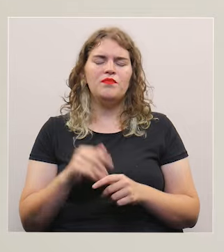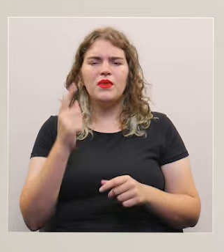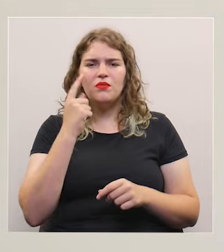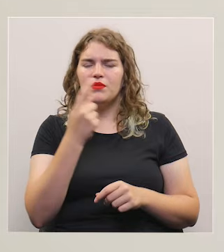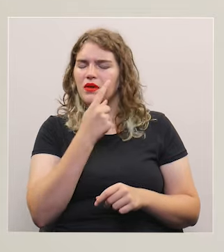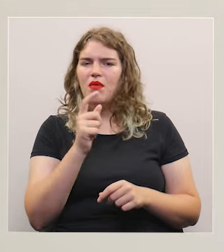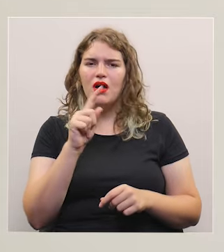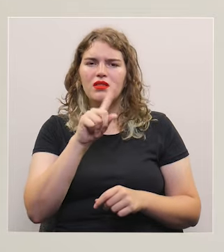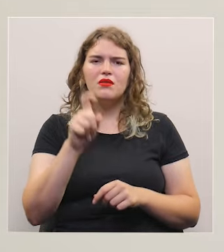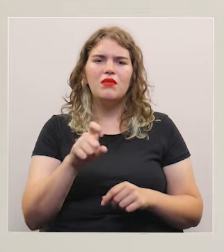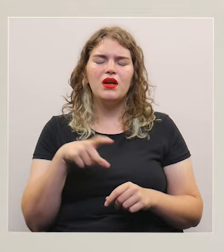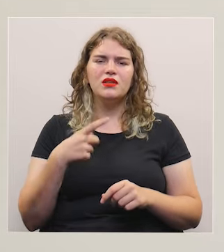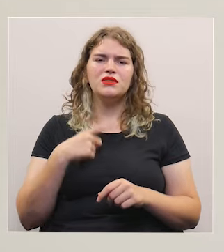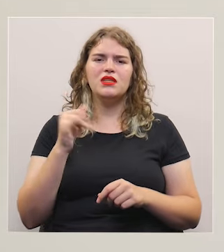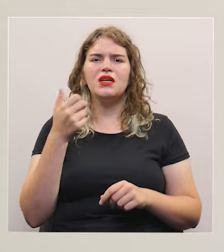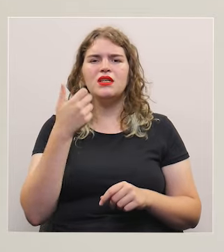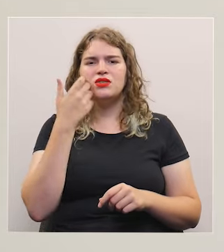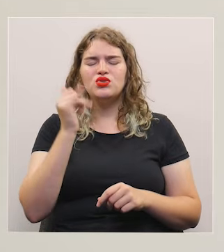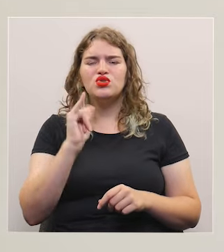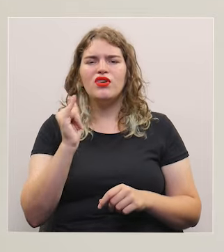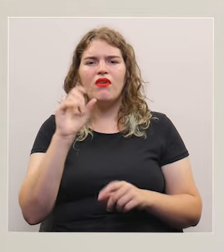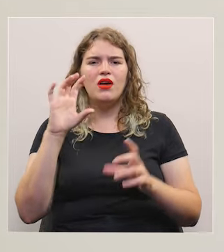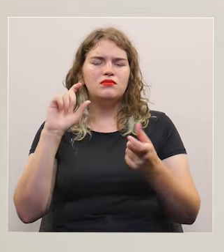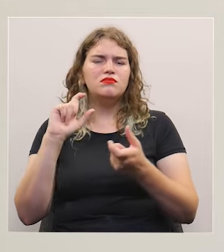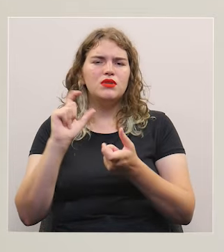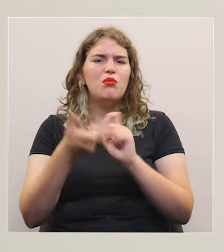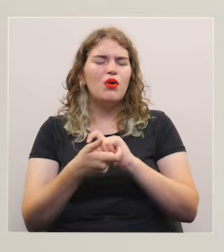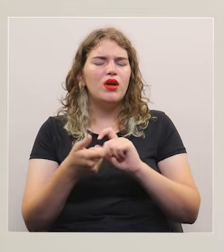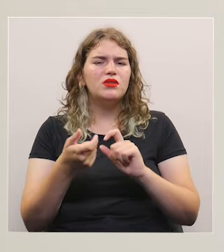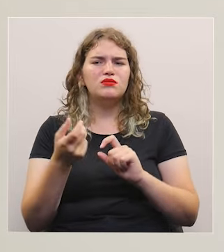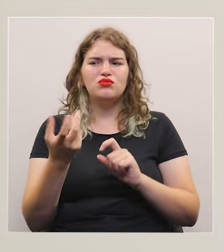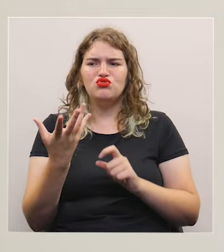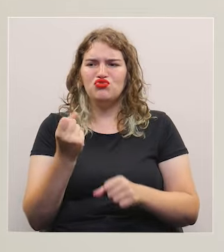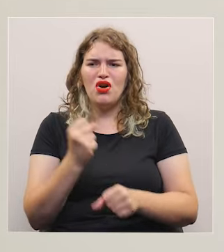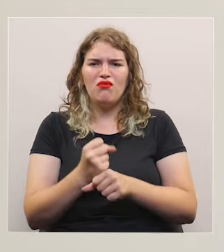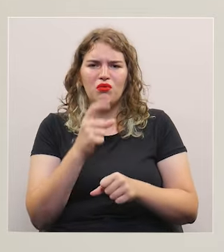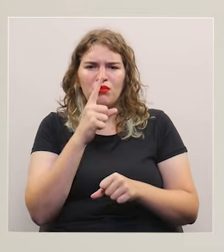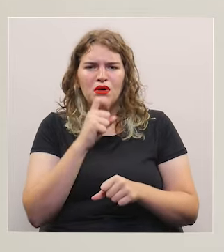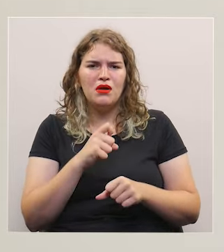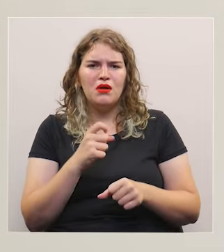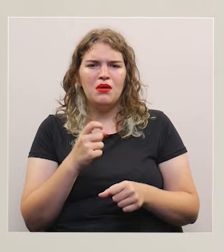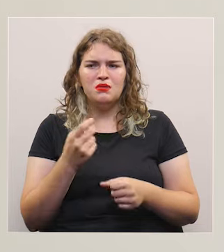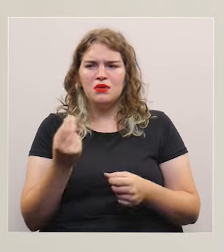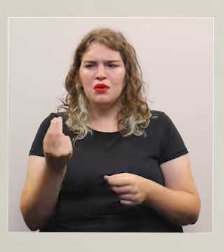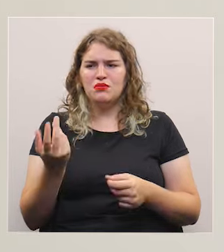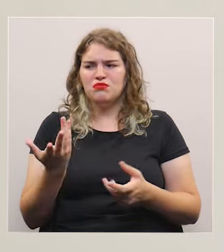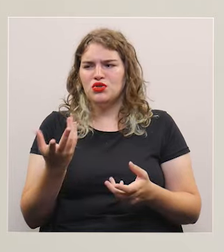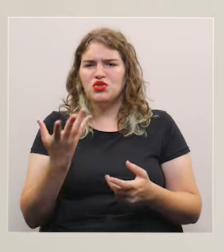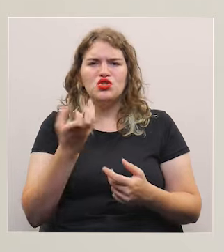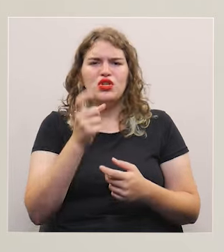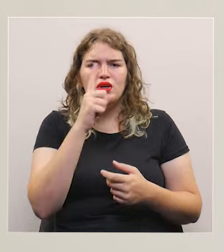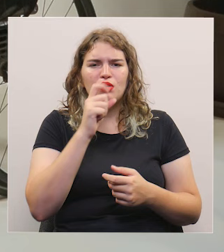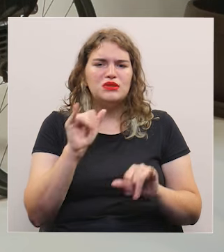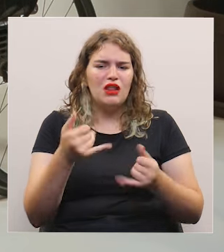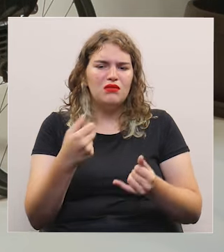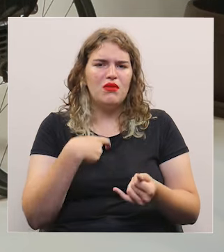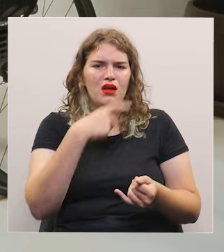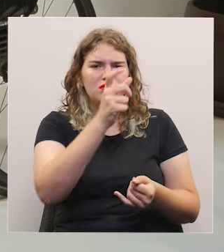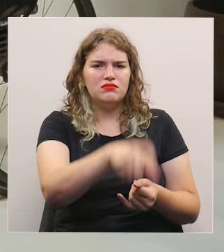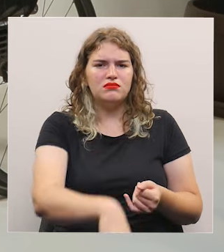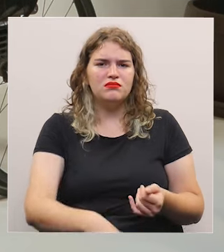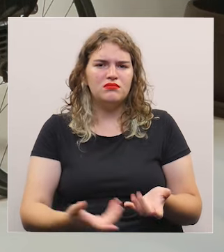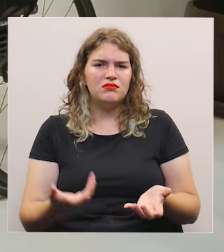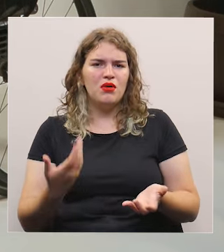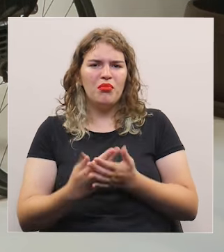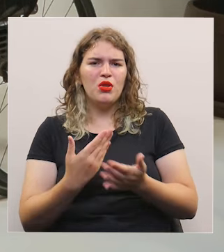Prima întrebare este, când cineva se pocăiește, ce rău a făcut sau ce rău i s-a întâmplat?